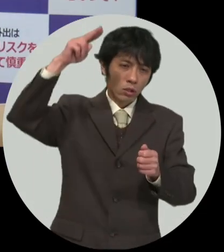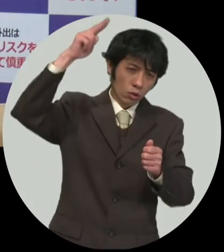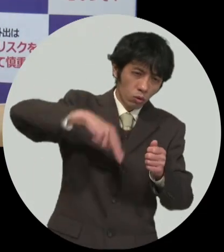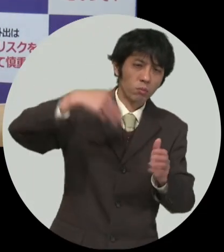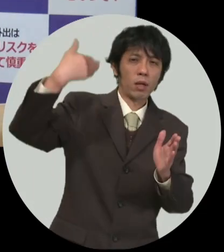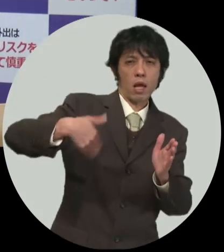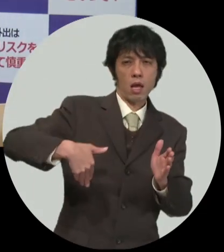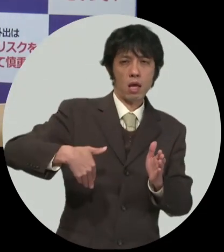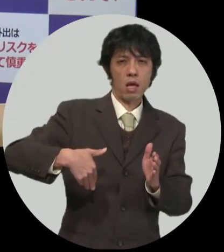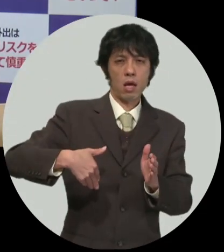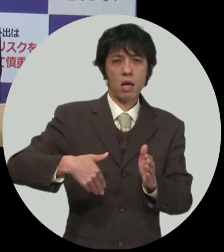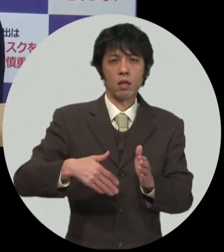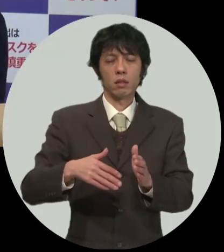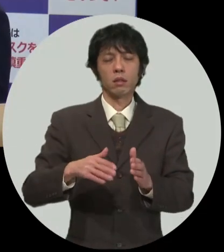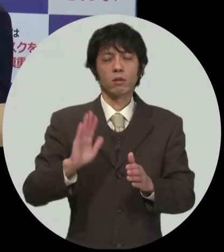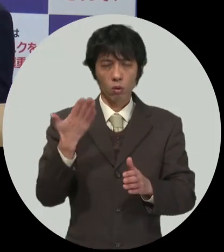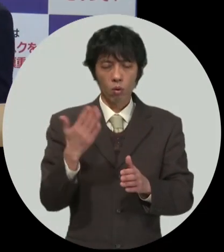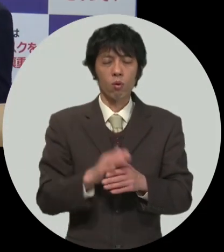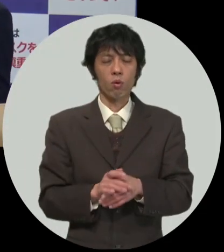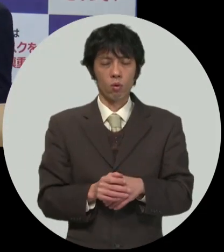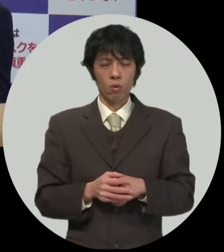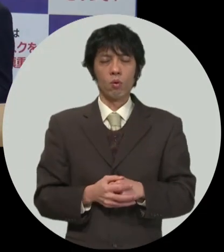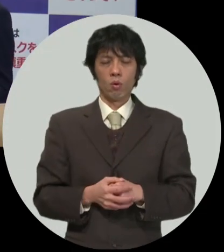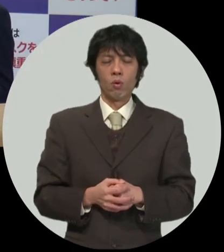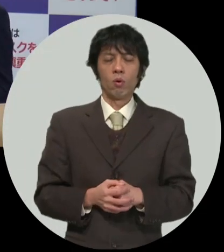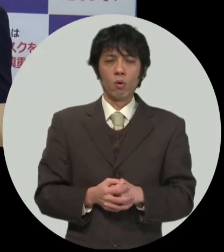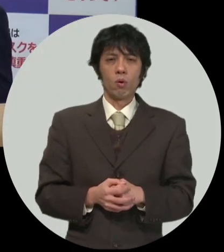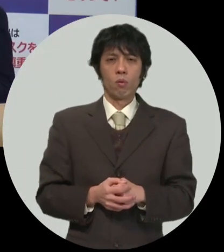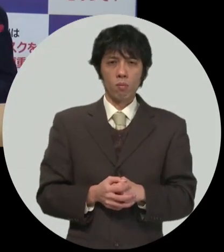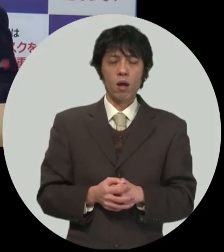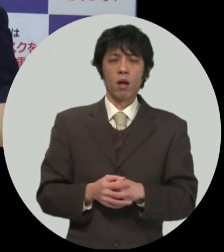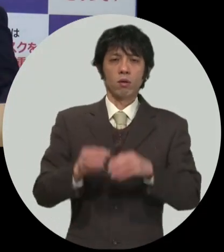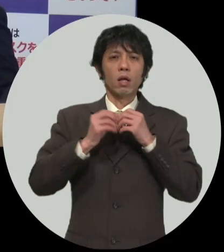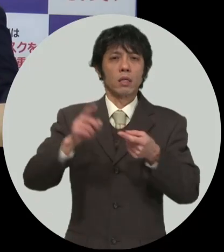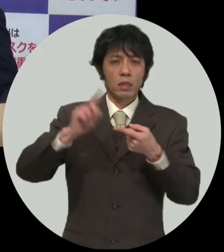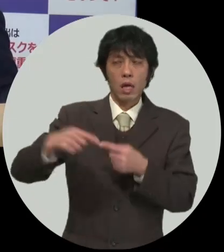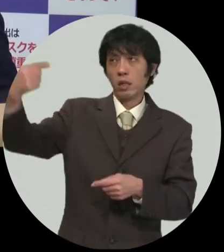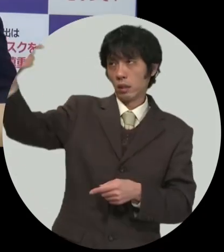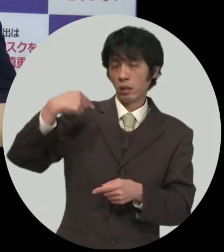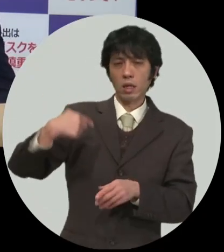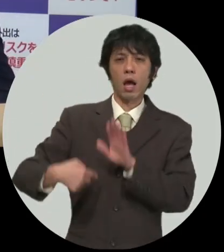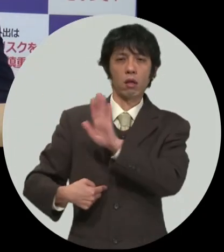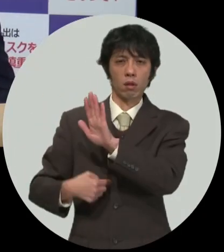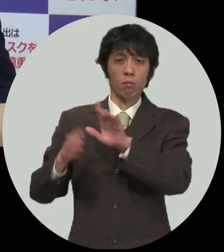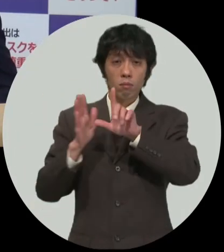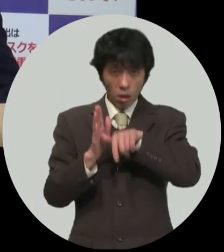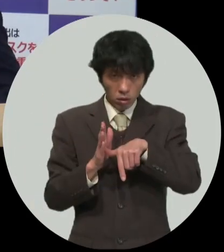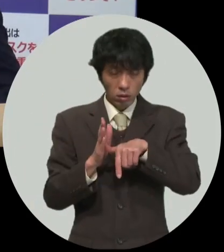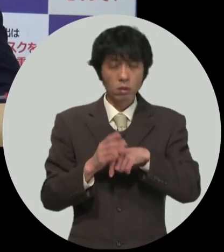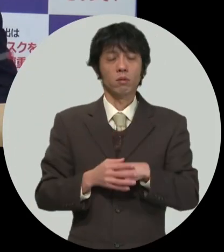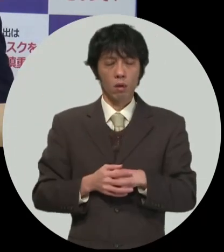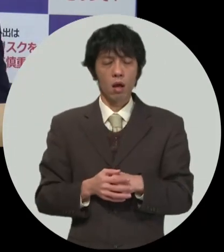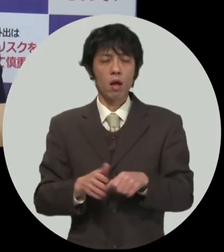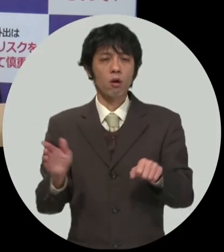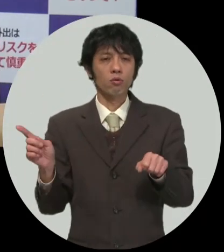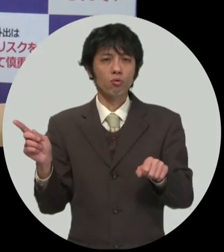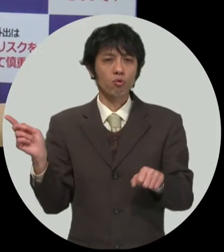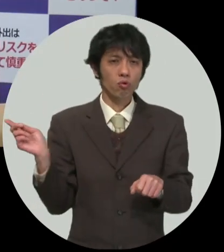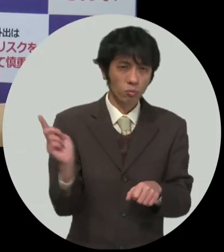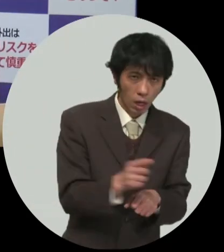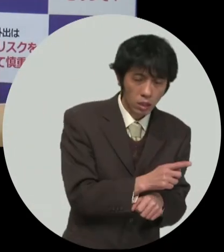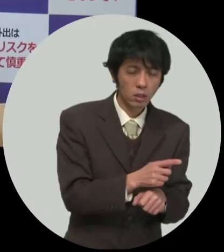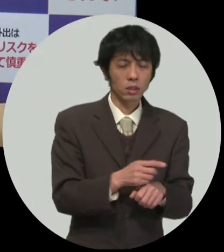て、いざそういう形で具体的に指示が来た場合については、速やかに実施できる